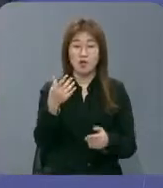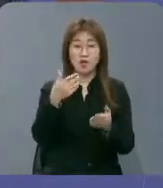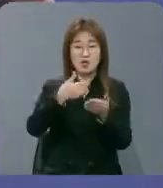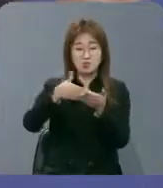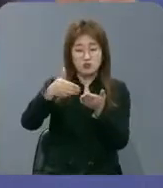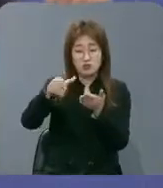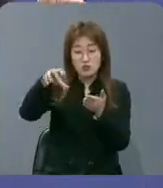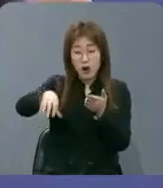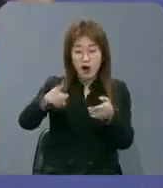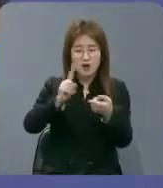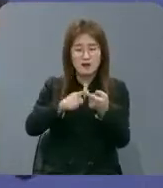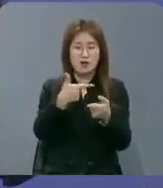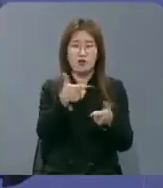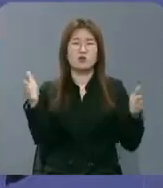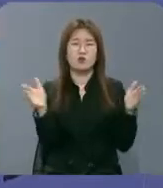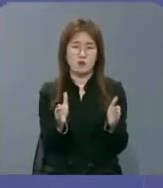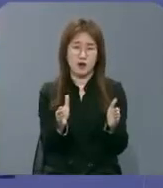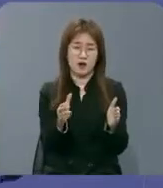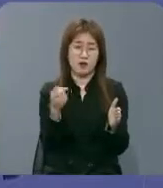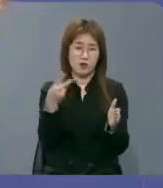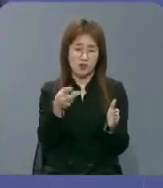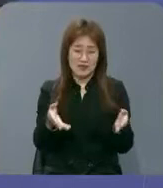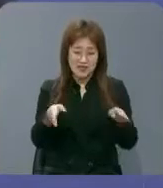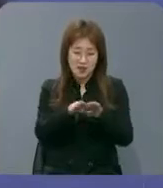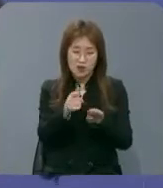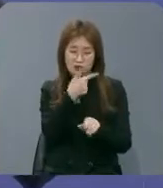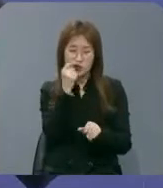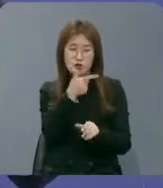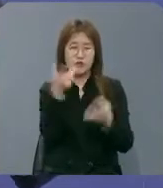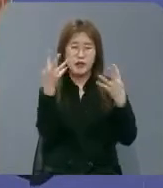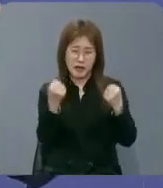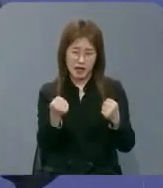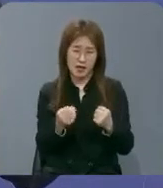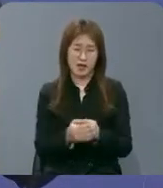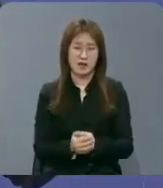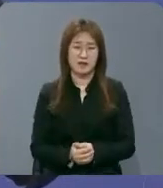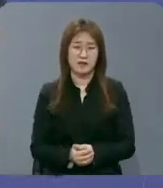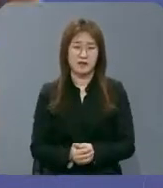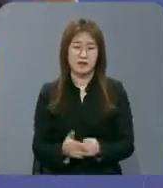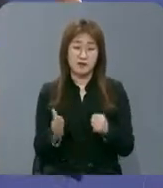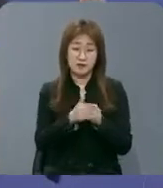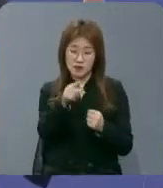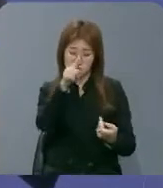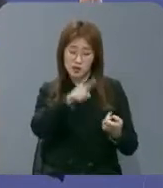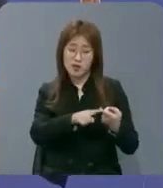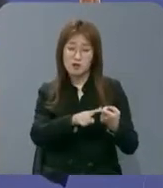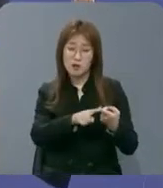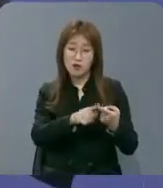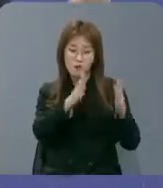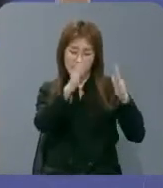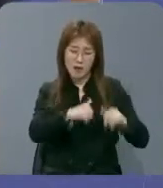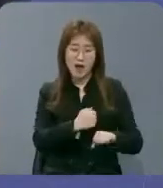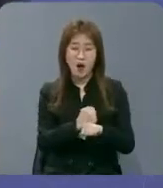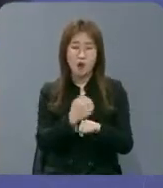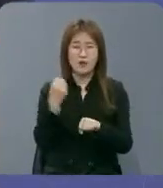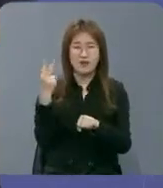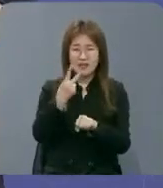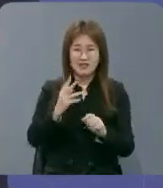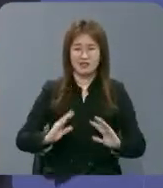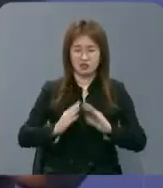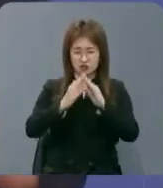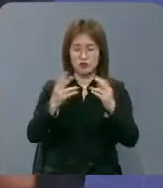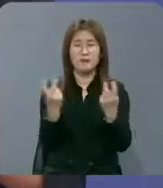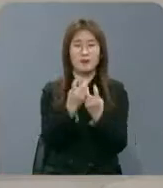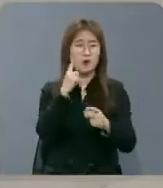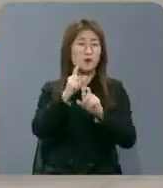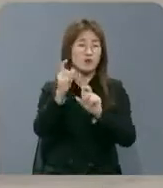협조하고 어 시설의 좀 미리 된게 많이 있기 때문에 그를 어 철거하고 다시 추측하는